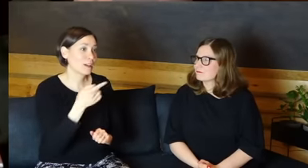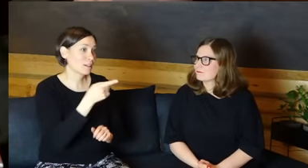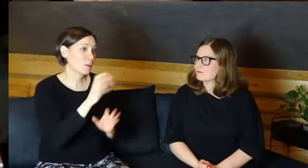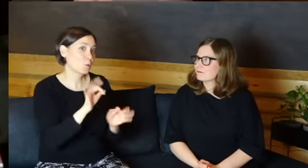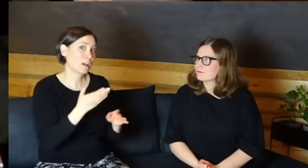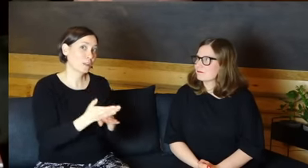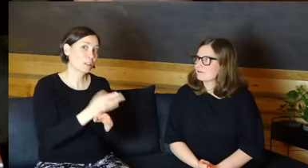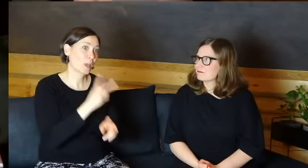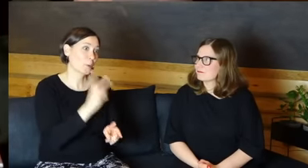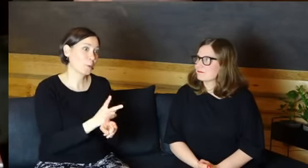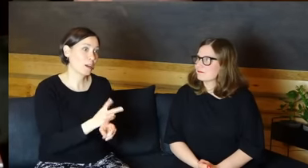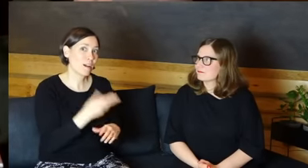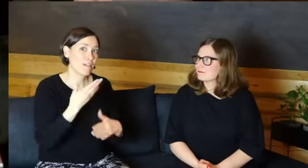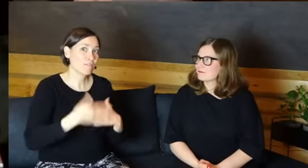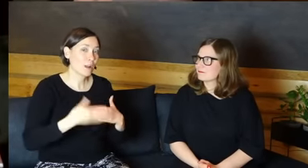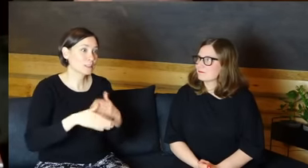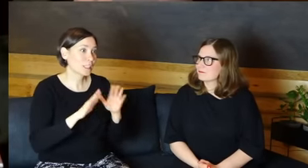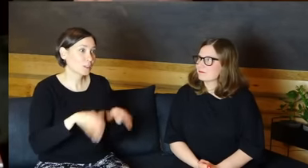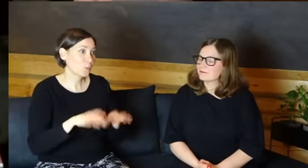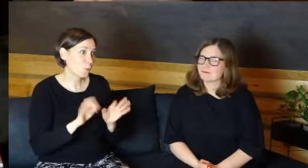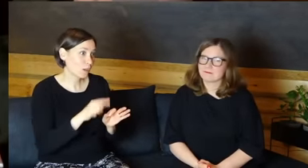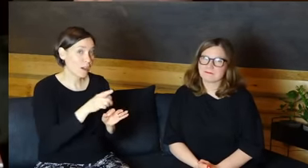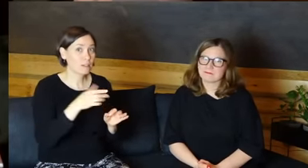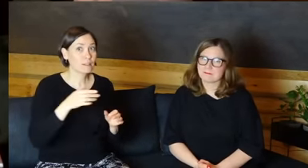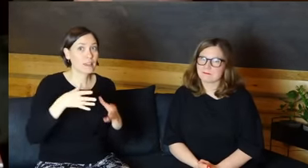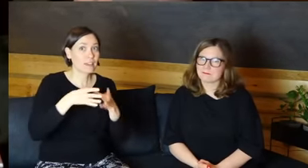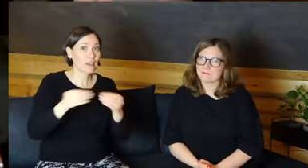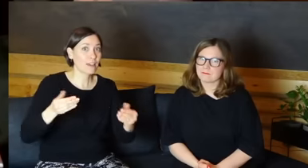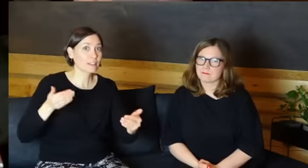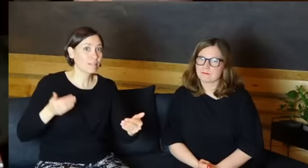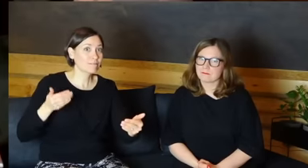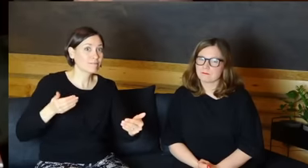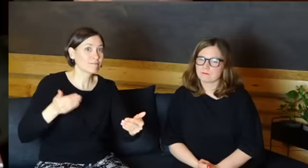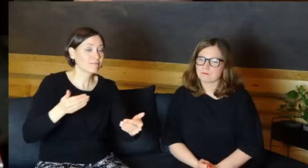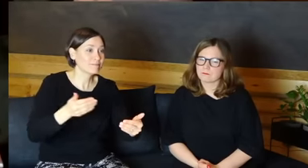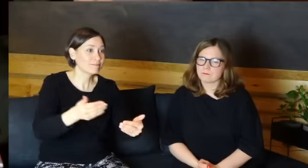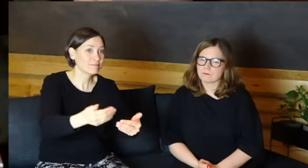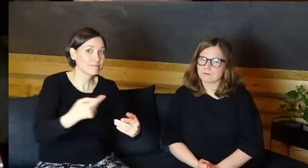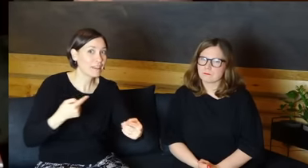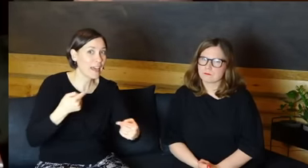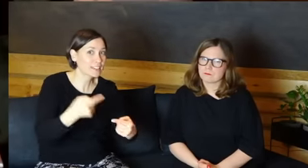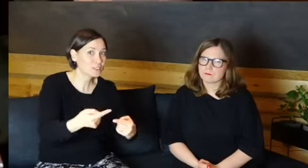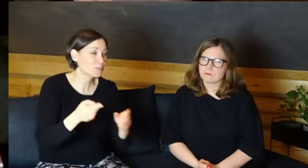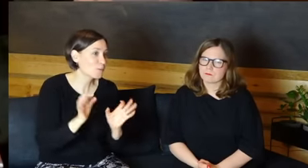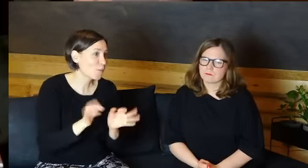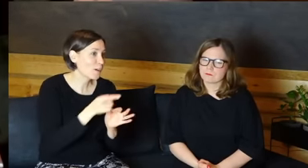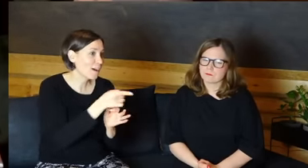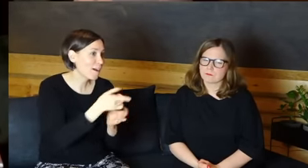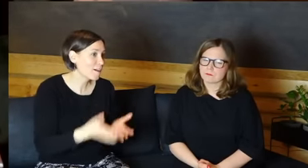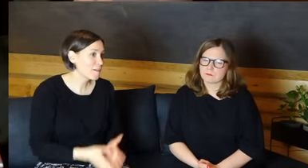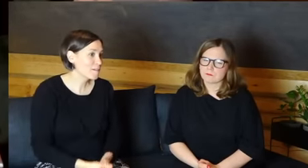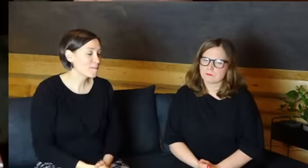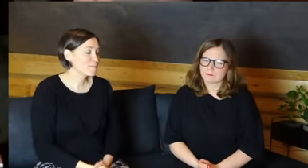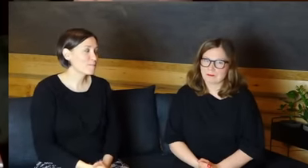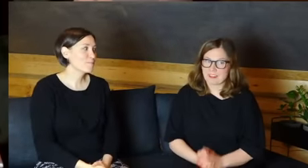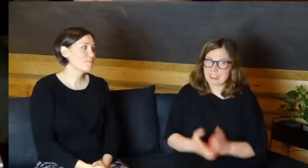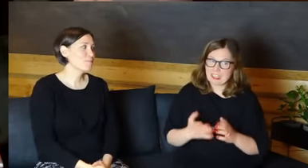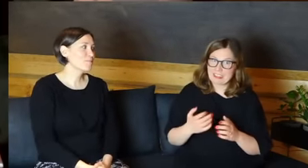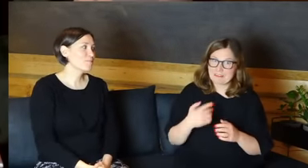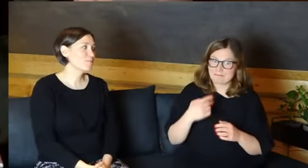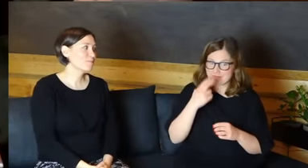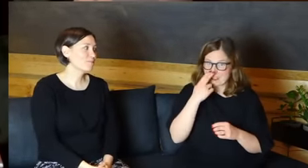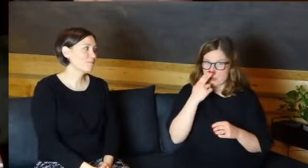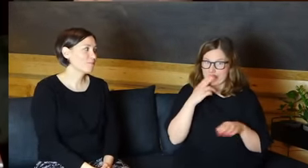selvillä, millä mennään kevääseen? Suurin piirtein. Että vähän niin hiljaiselta näyttää, että